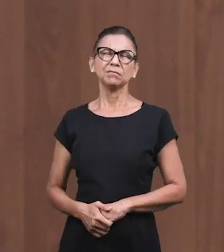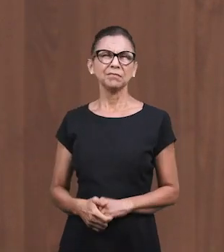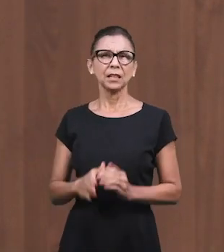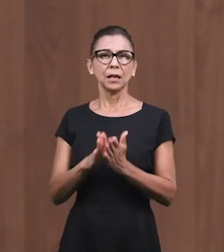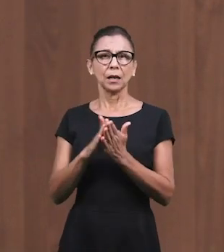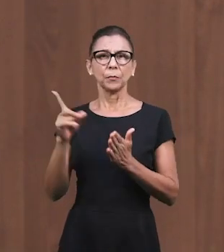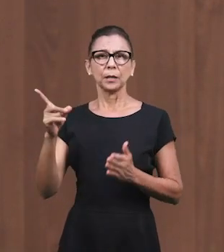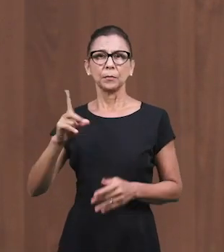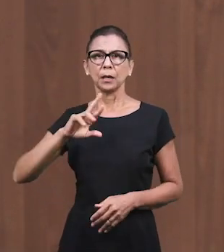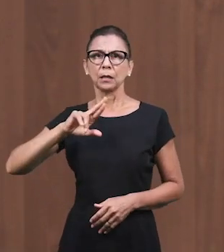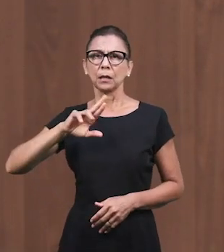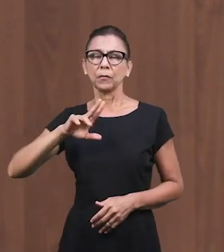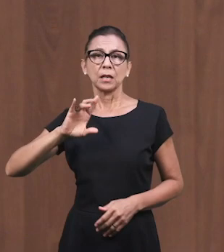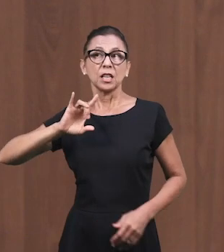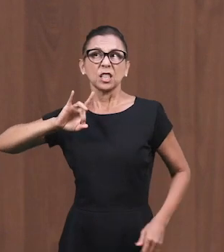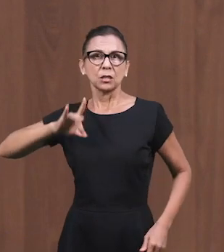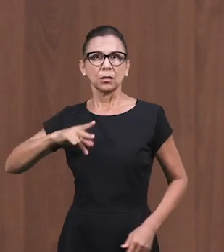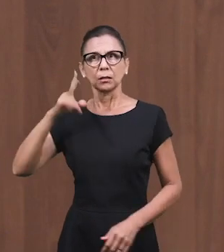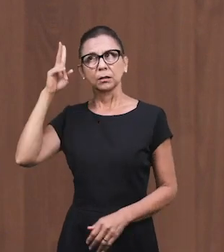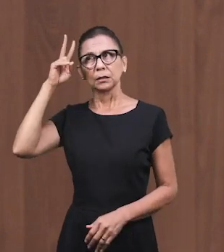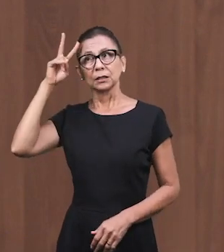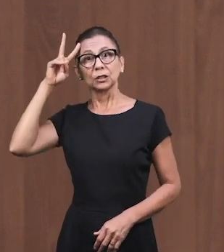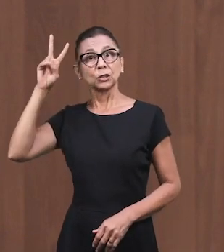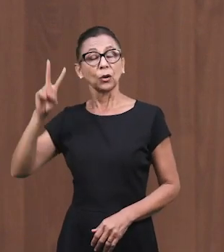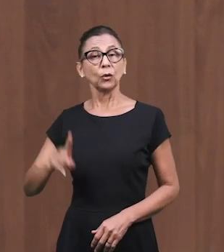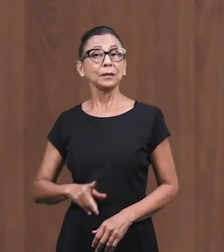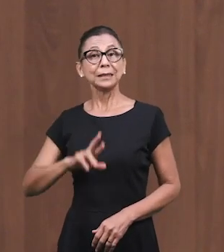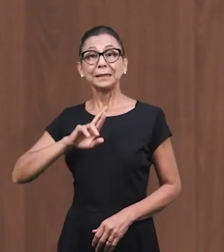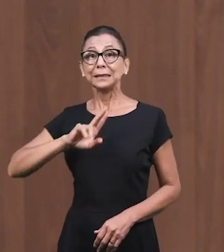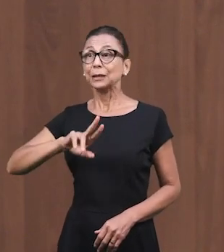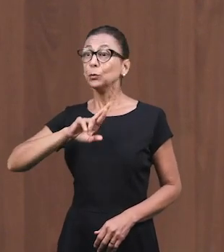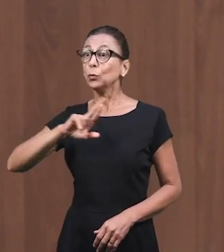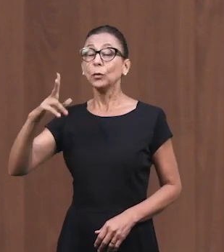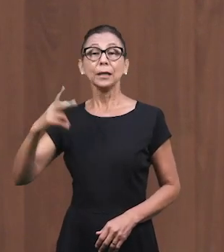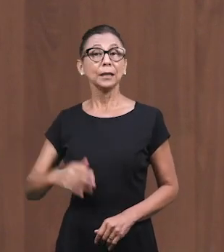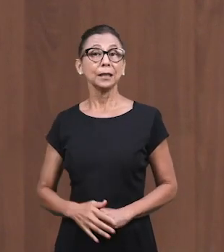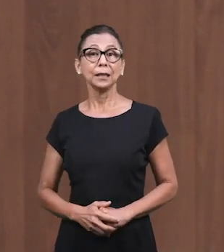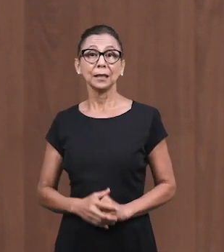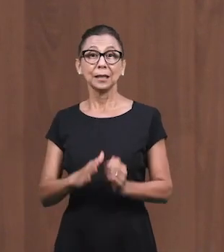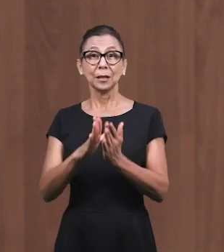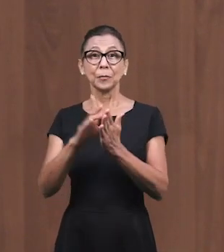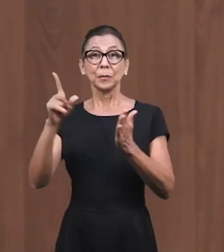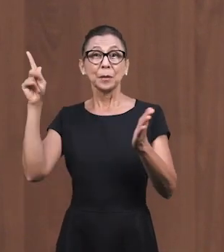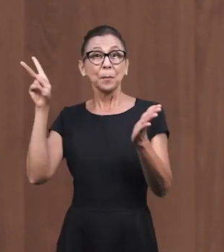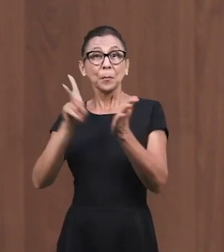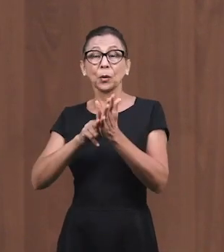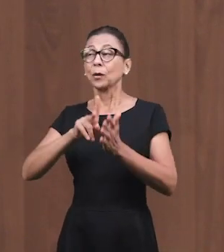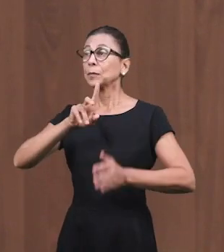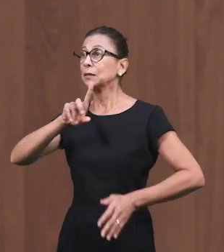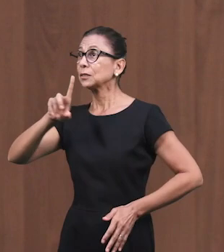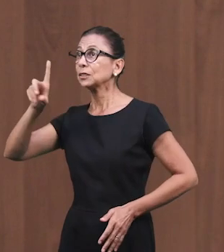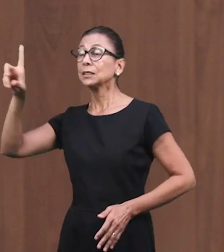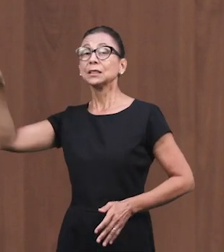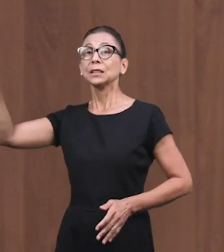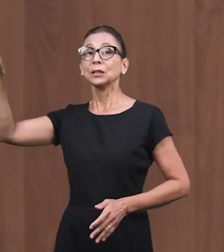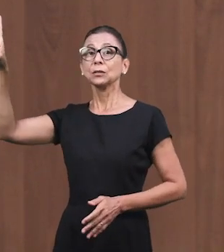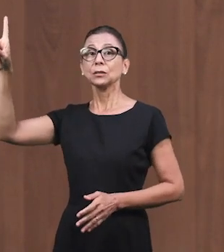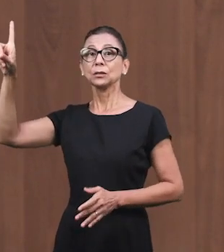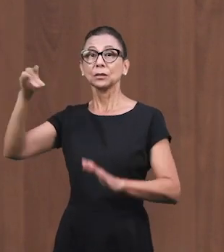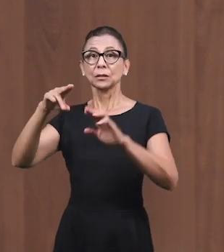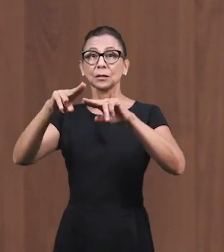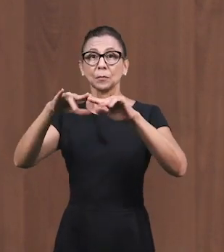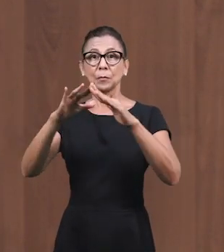Bible, ce n'est pas simplement un livre d'histoire. La Bible est la parole de Dieu. Dieu, il nous parle à travers